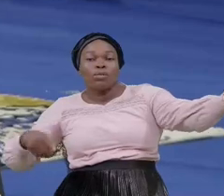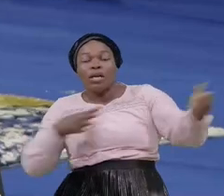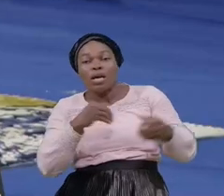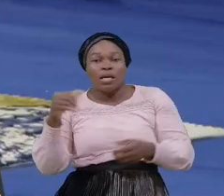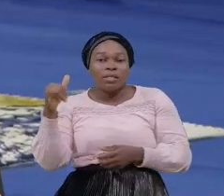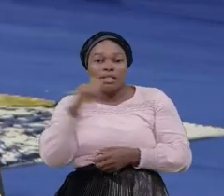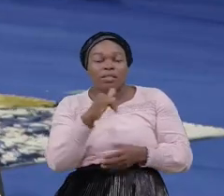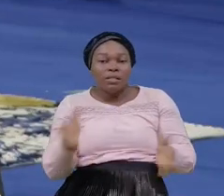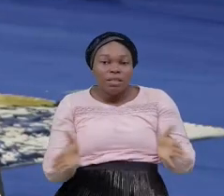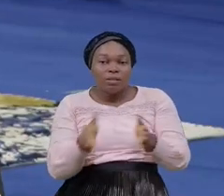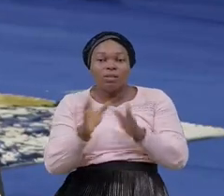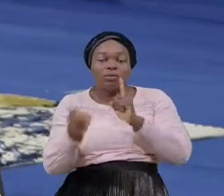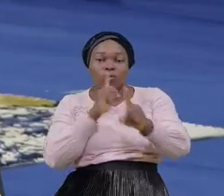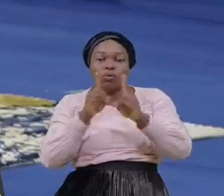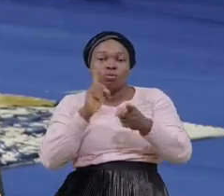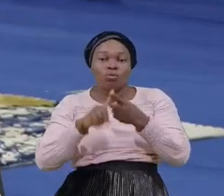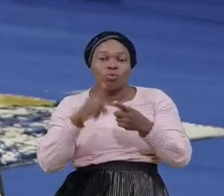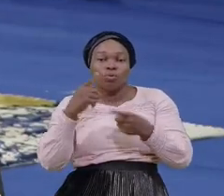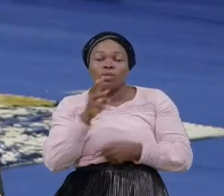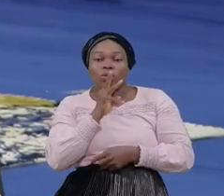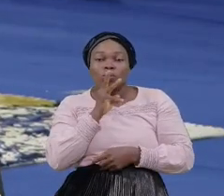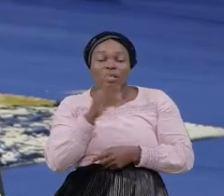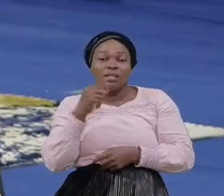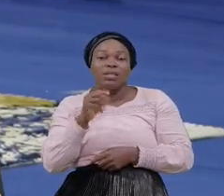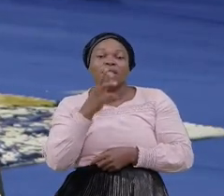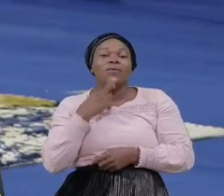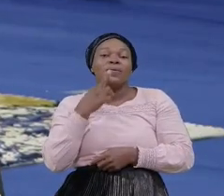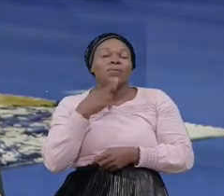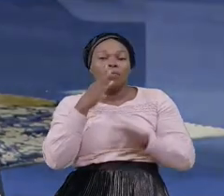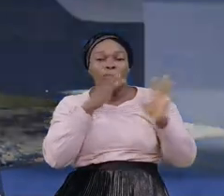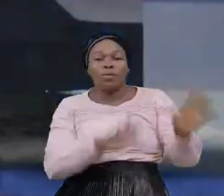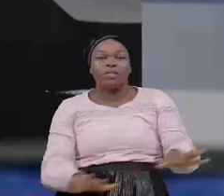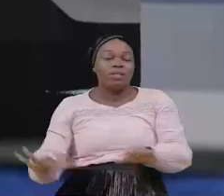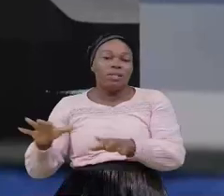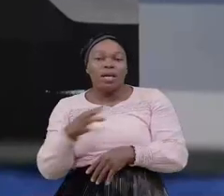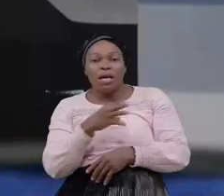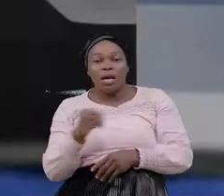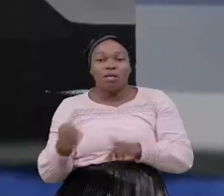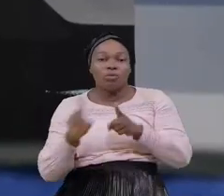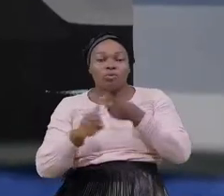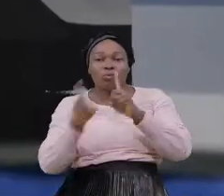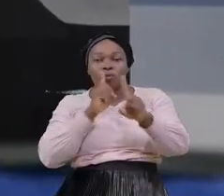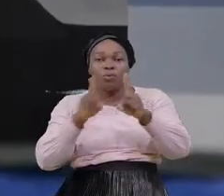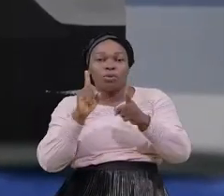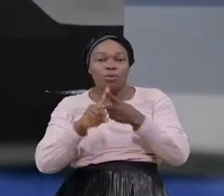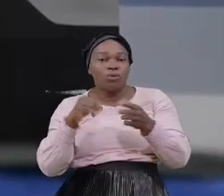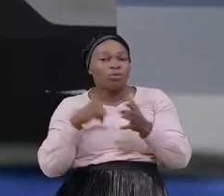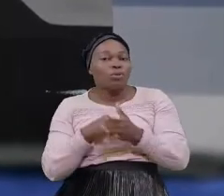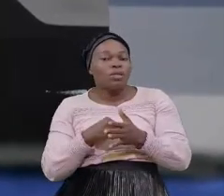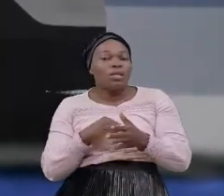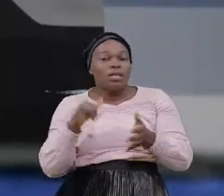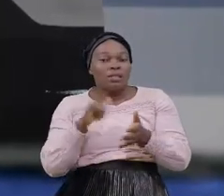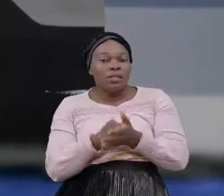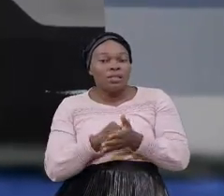et la mère était divisée. C'est nous qui demandons comment je vais faire, est-ce que je dois écouter ou pas. Mais